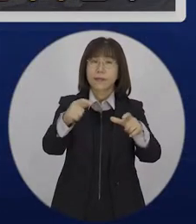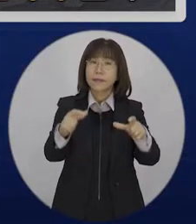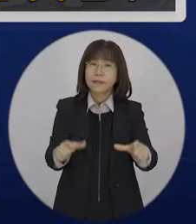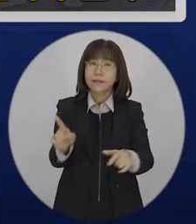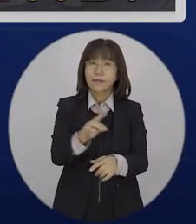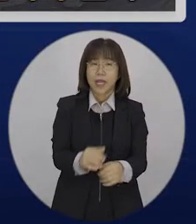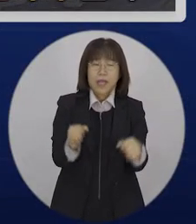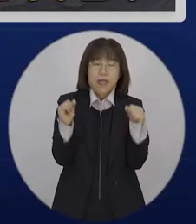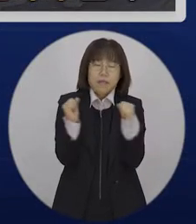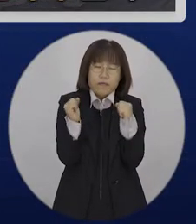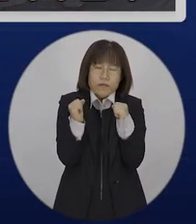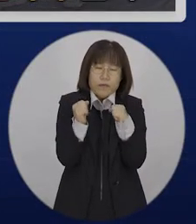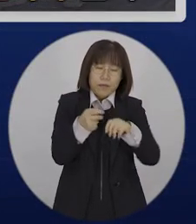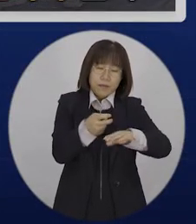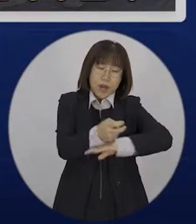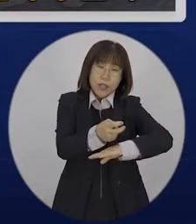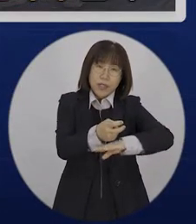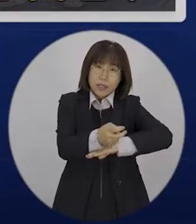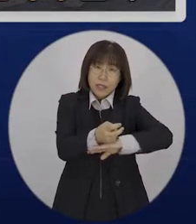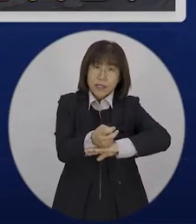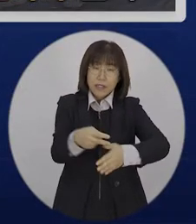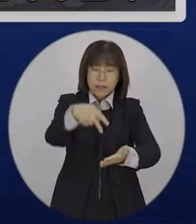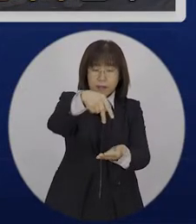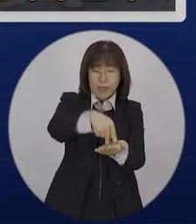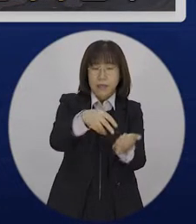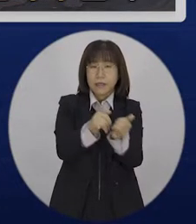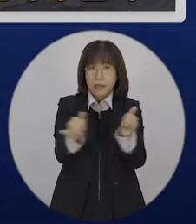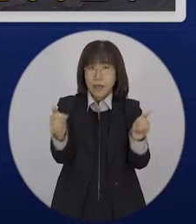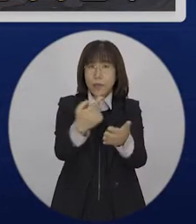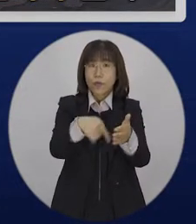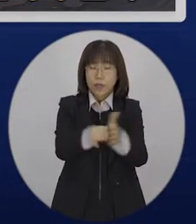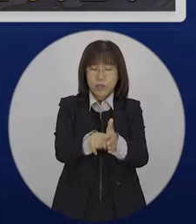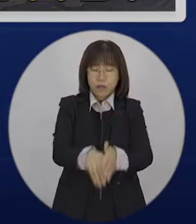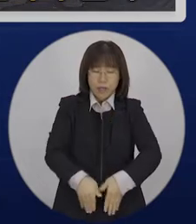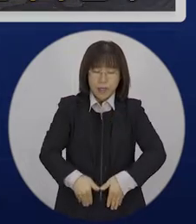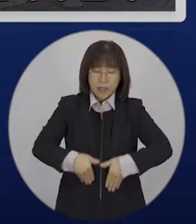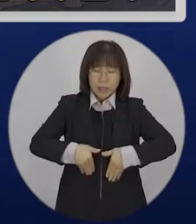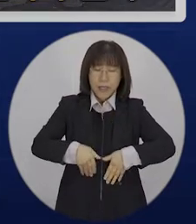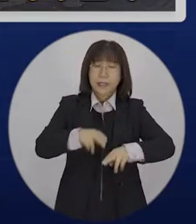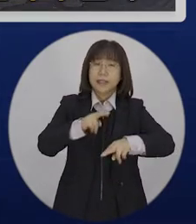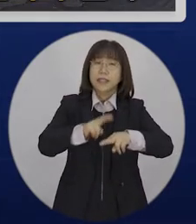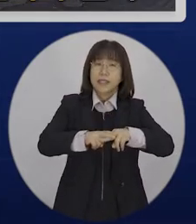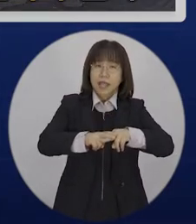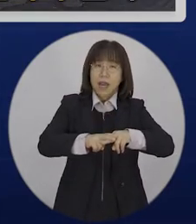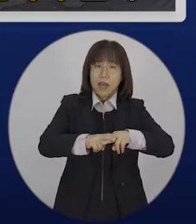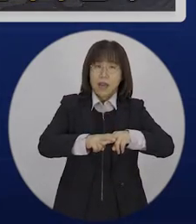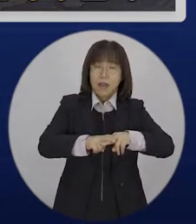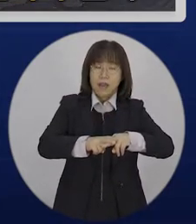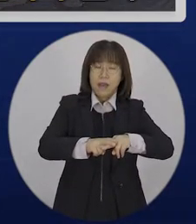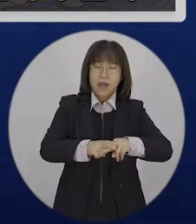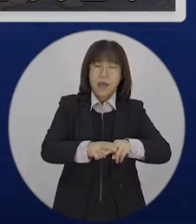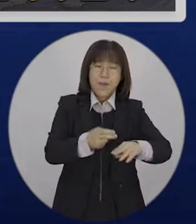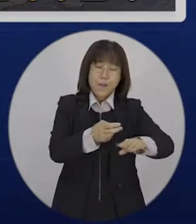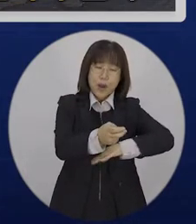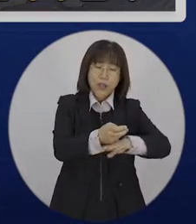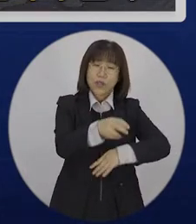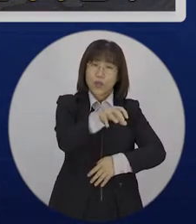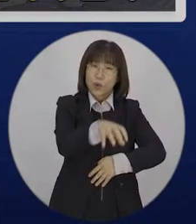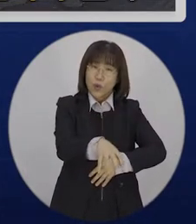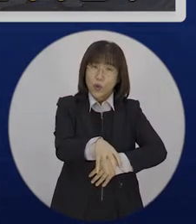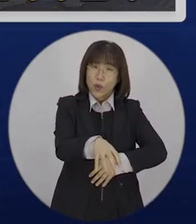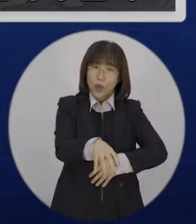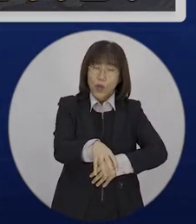강서구가 추운 날씨에 버스를 이용하는 주민들이 따뜻한 의자에 앉아서 기다릴 수 있도록 버스정류장의